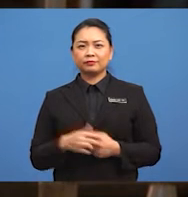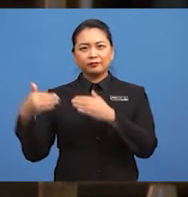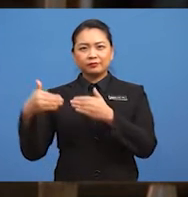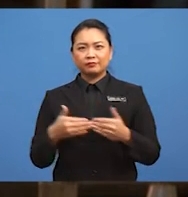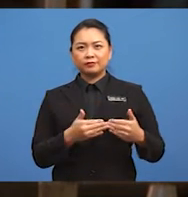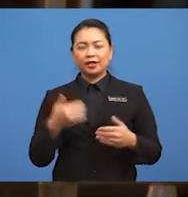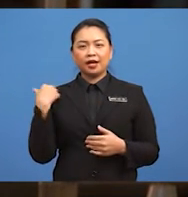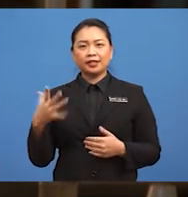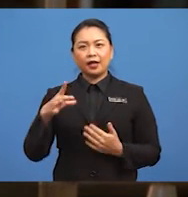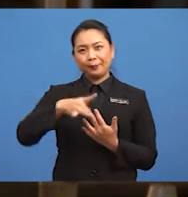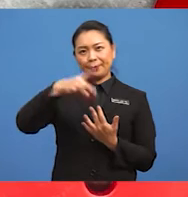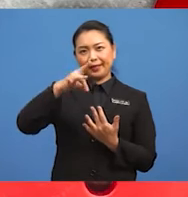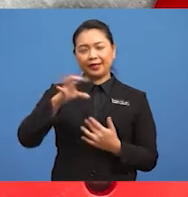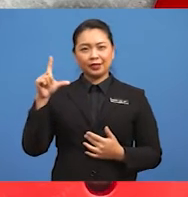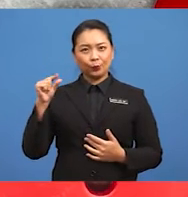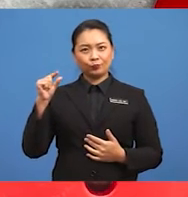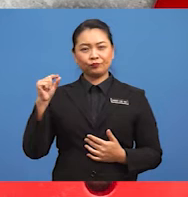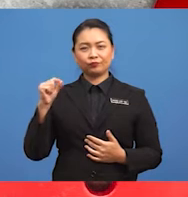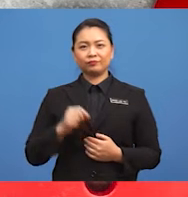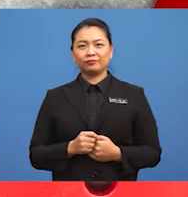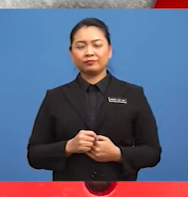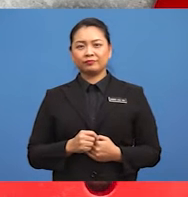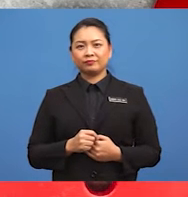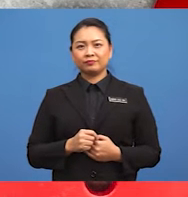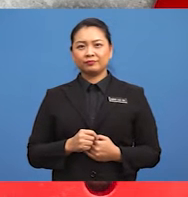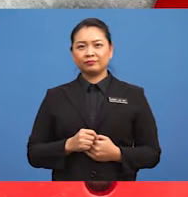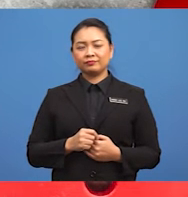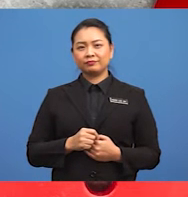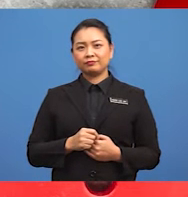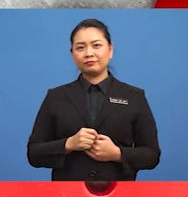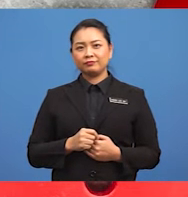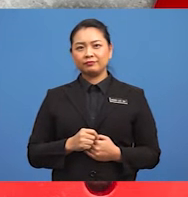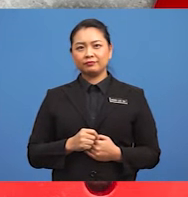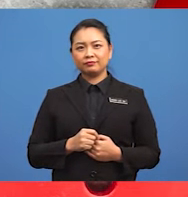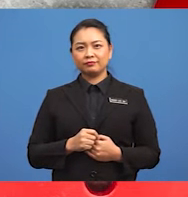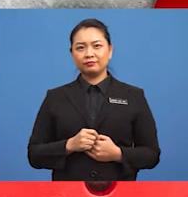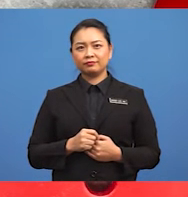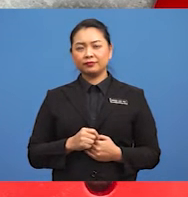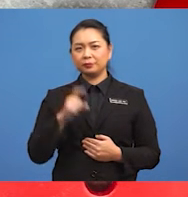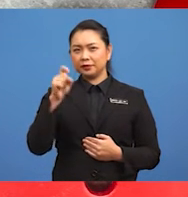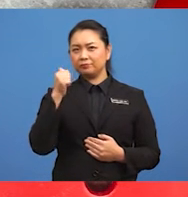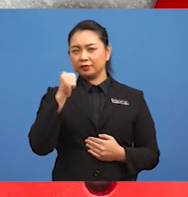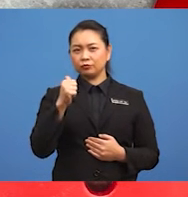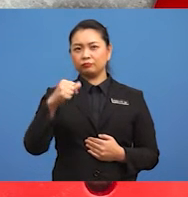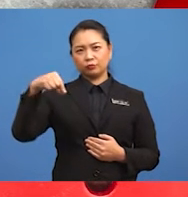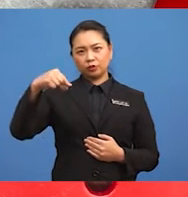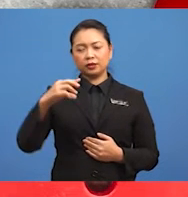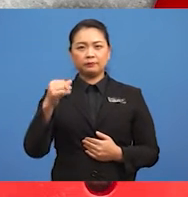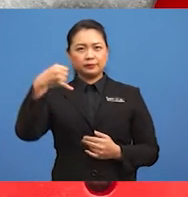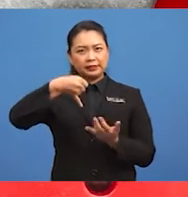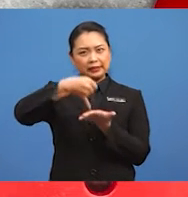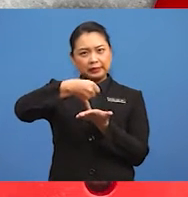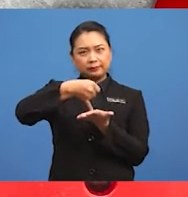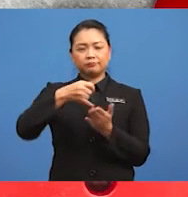Seterusnya ialah pemilihan jarum. Cara pemilihan jarum ialah bermutu dan tajam. Pelbagai saiz